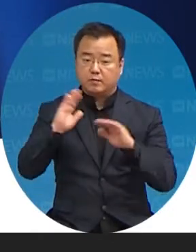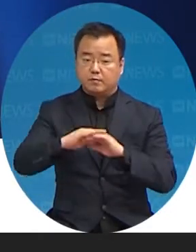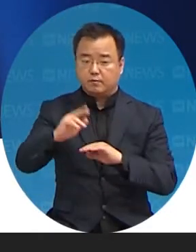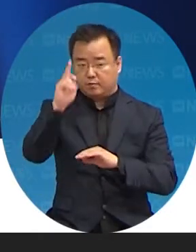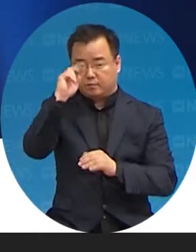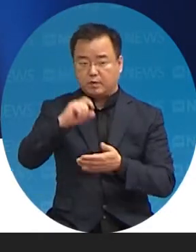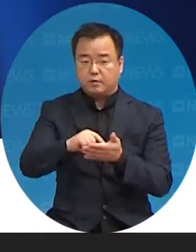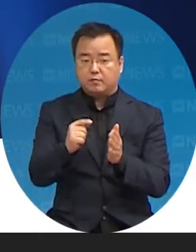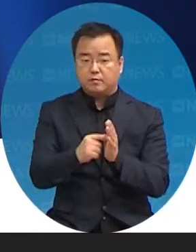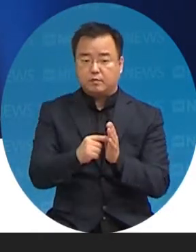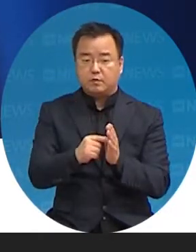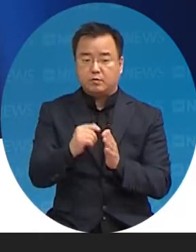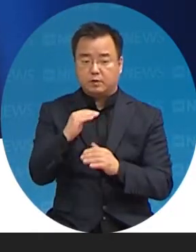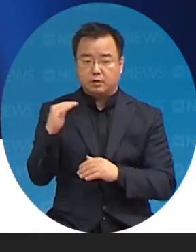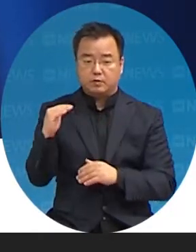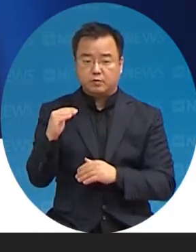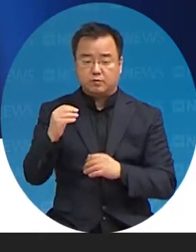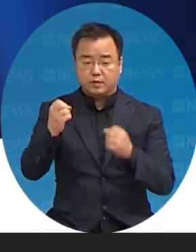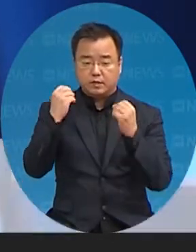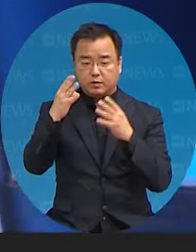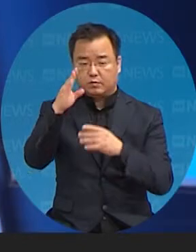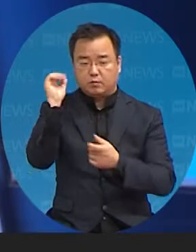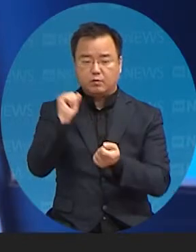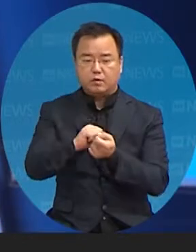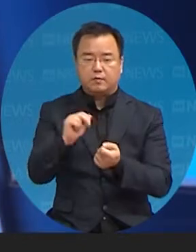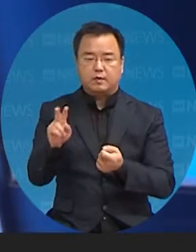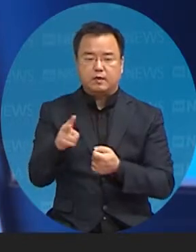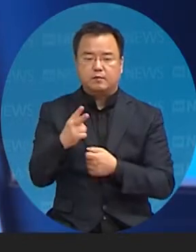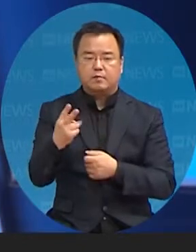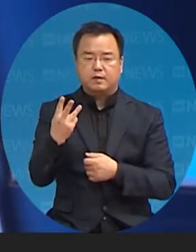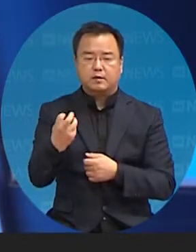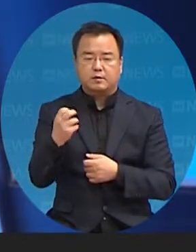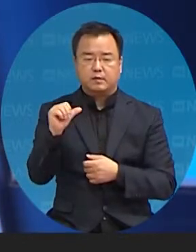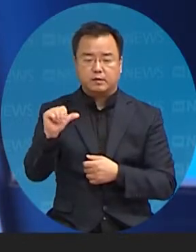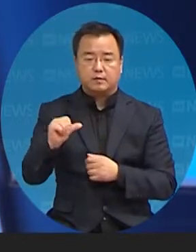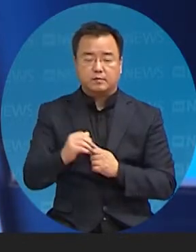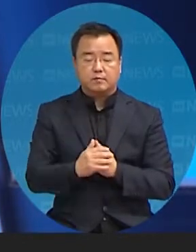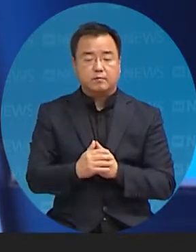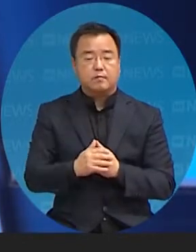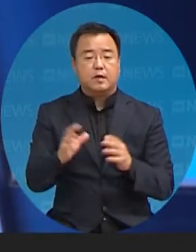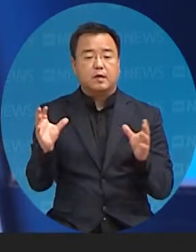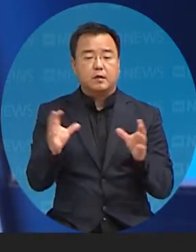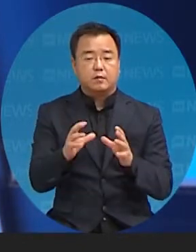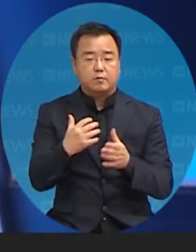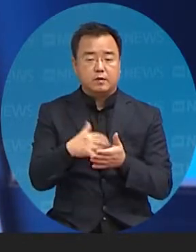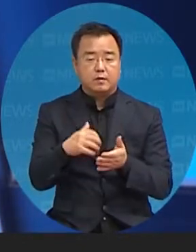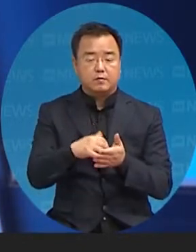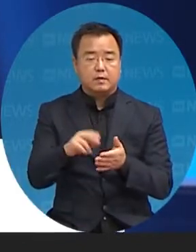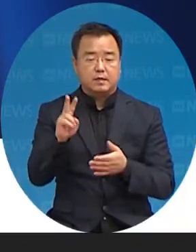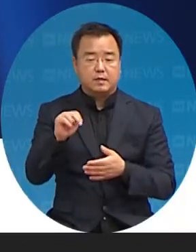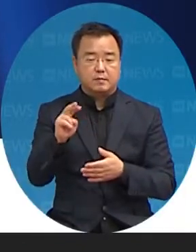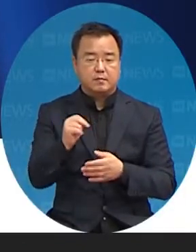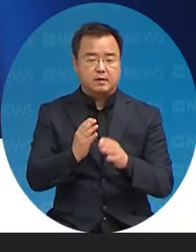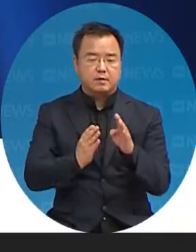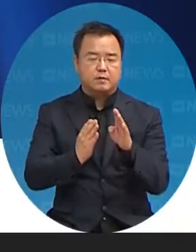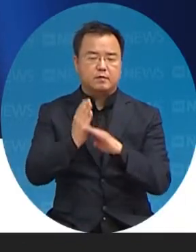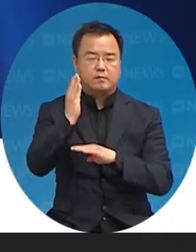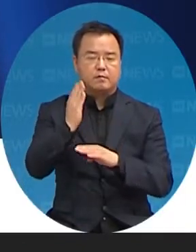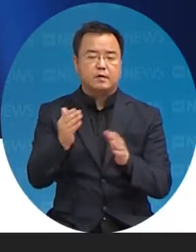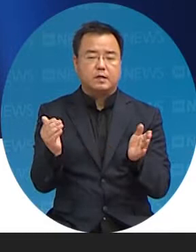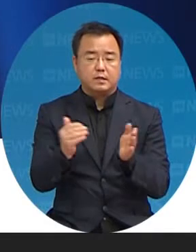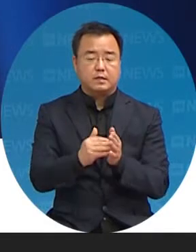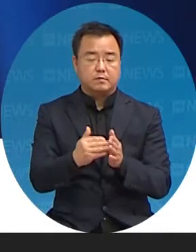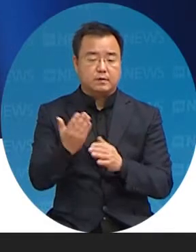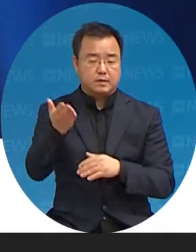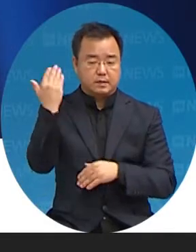코로나 읽고 신규 확진 자수 은 이백 35명 입니다 누적 확진 자수도 2만 명을 넘어섰습니다